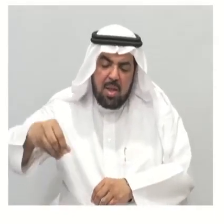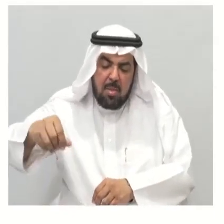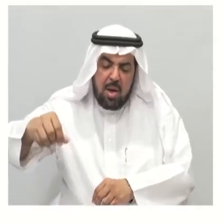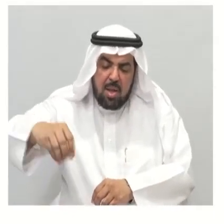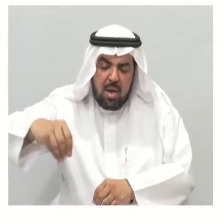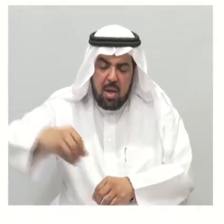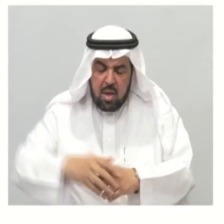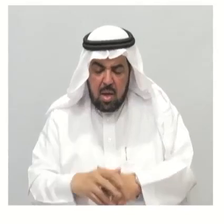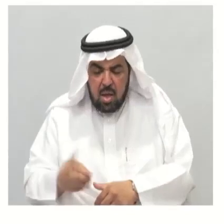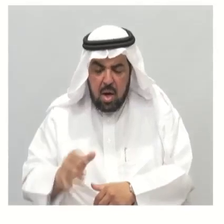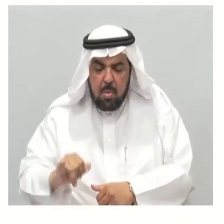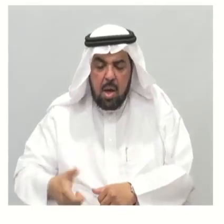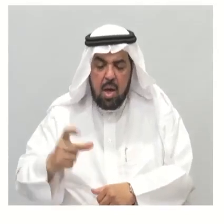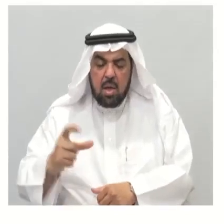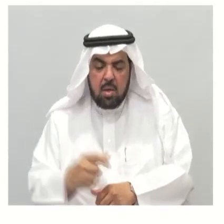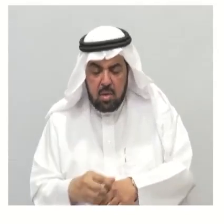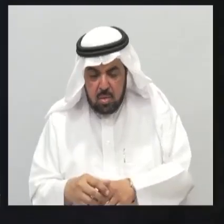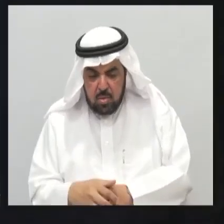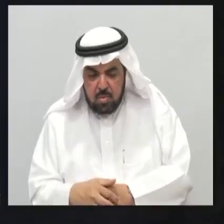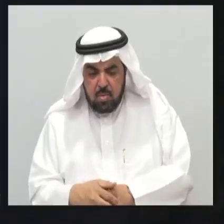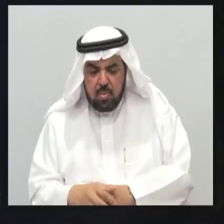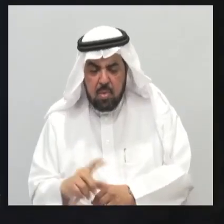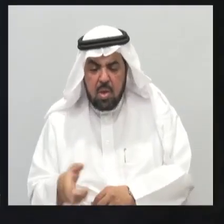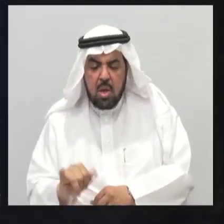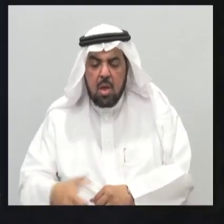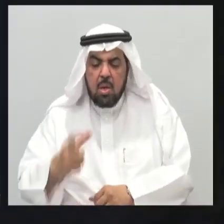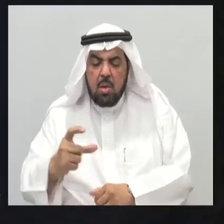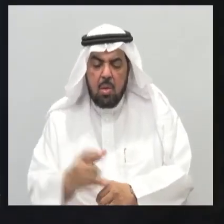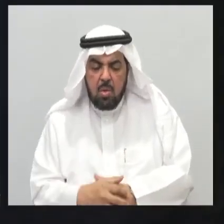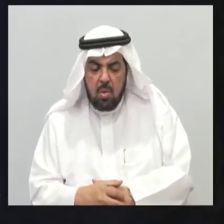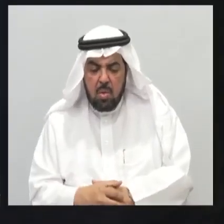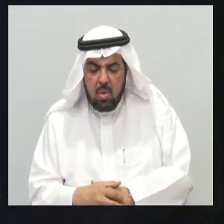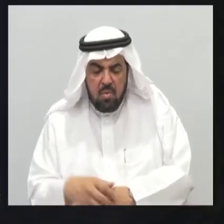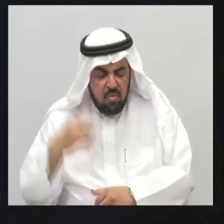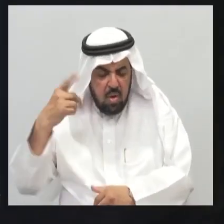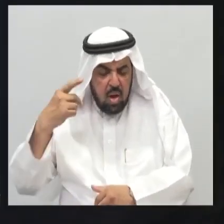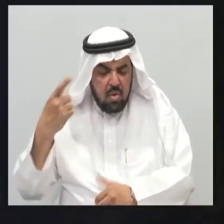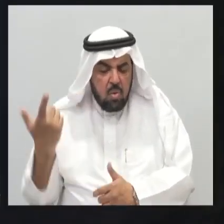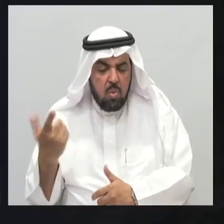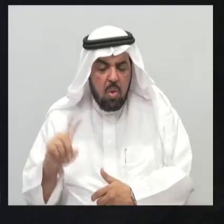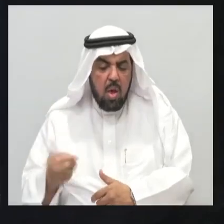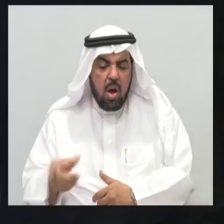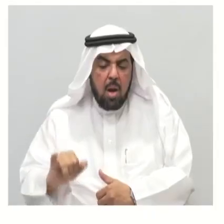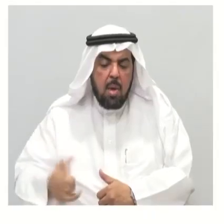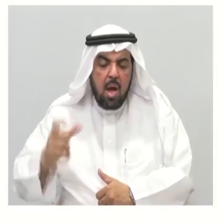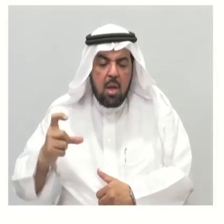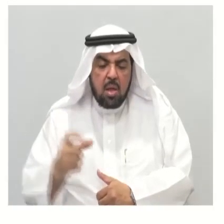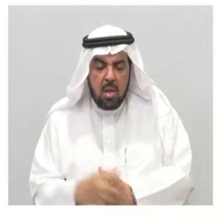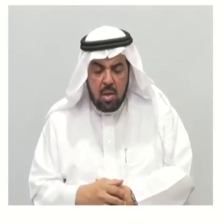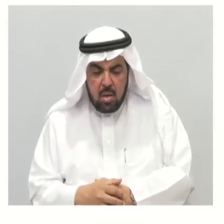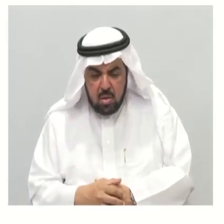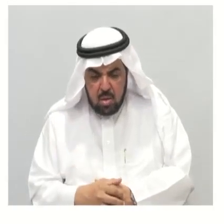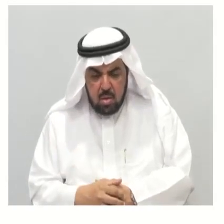لأنه تحول إلى الرماد. وما هو الرماد يا طلابي؟ فكر وتأمل، ما هو الرماد؟